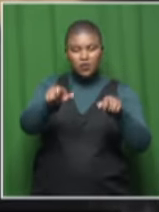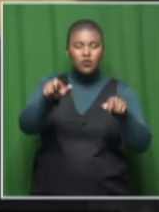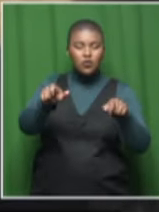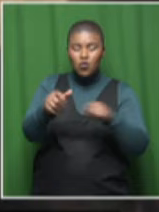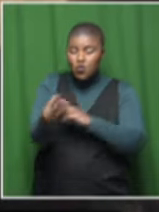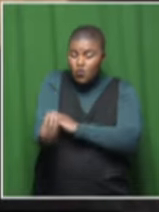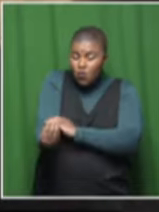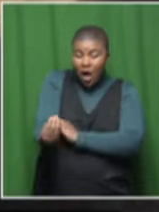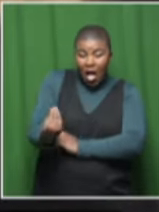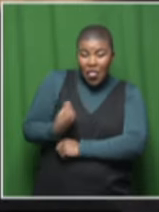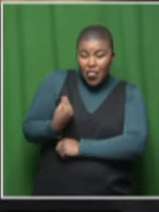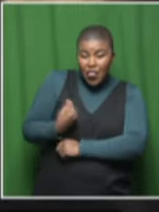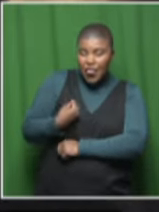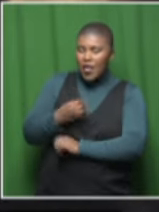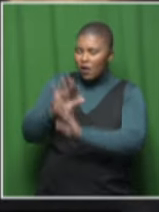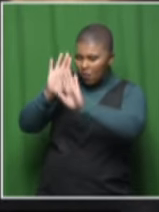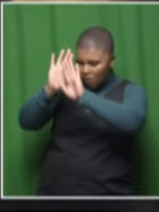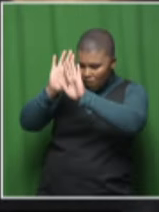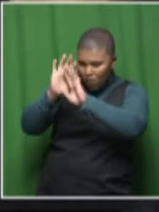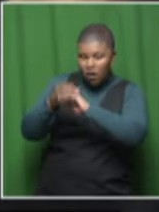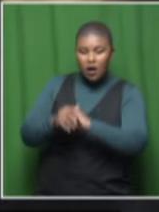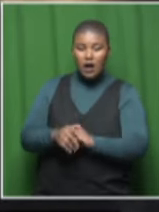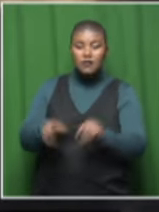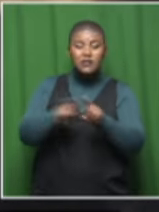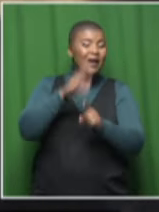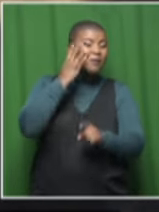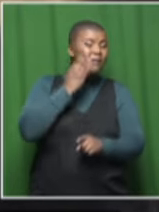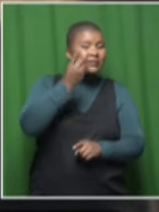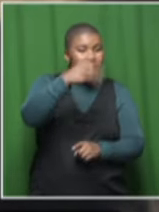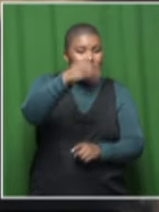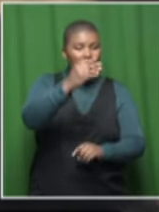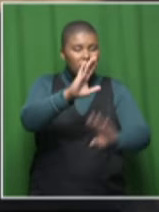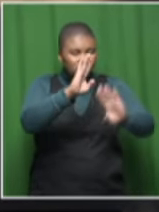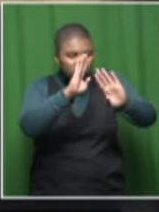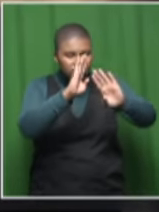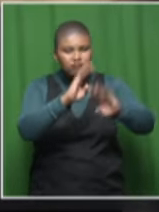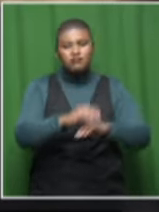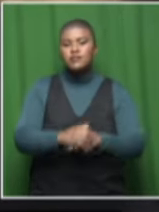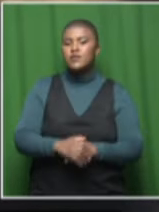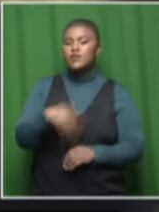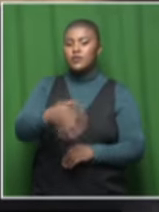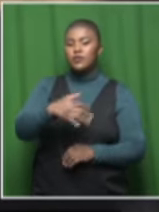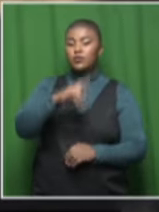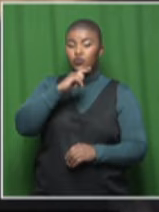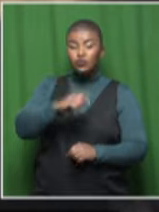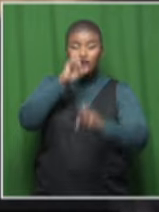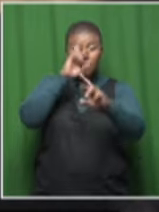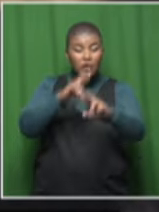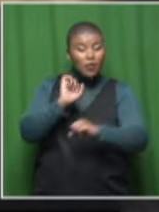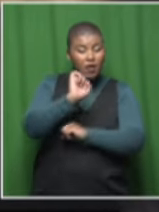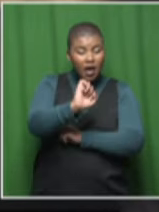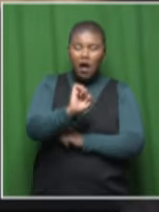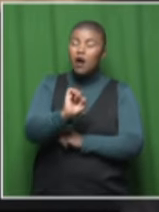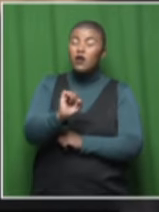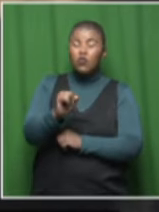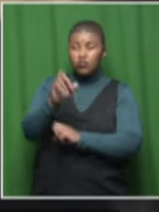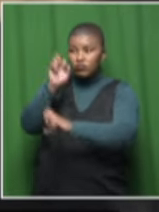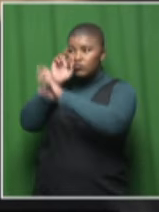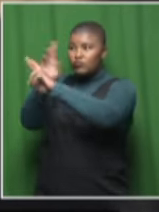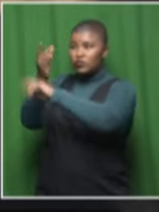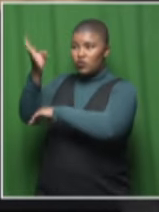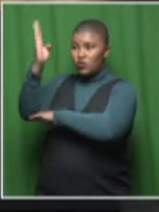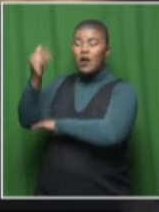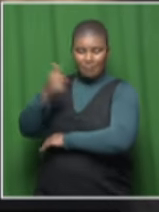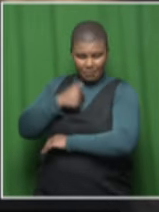izandla nesalikazi umbona ema ebingelela. Ngakho ke inhlonipho yakhe nokumesaba uNkulunkulu